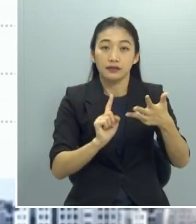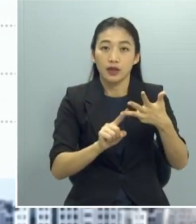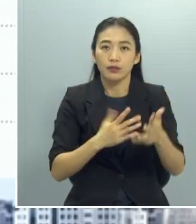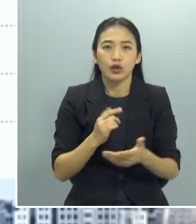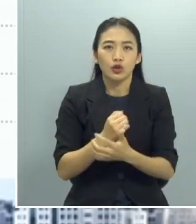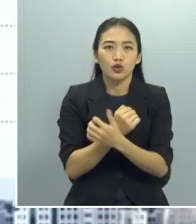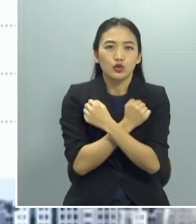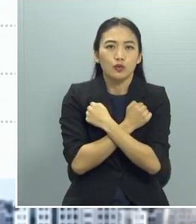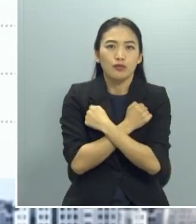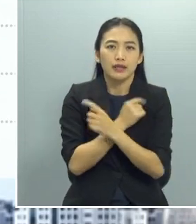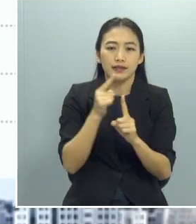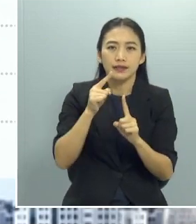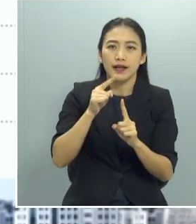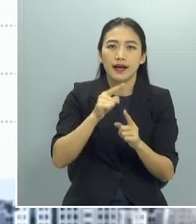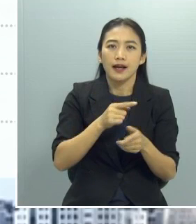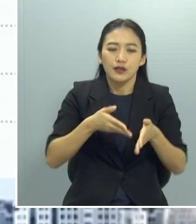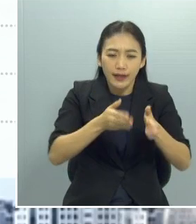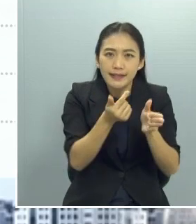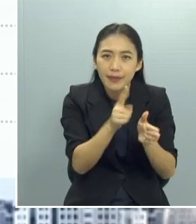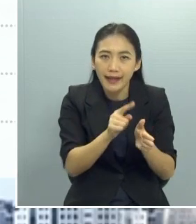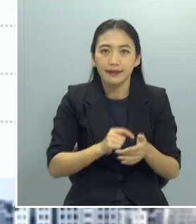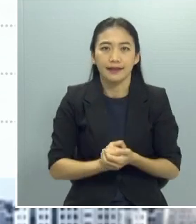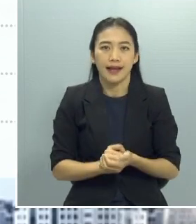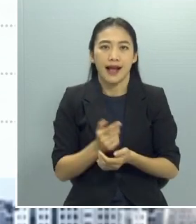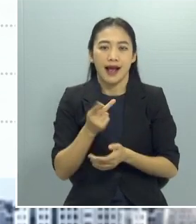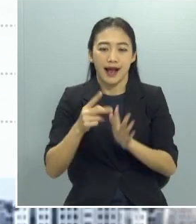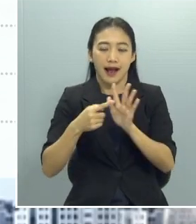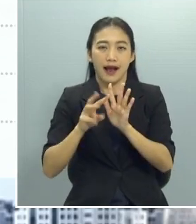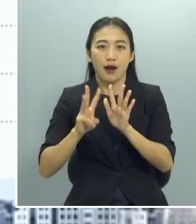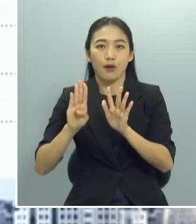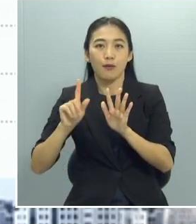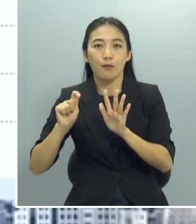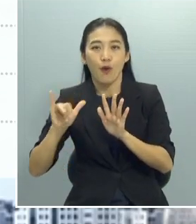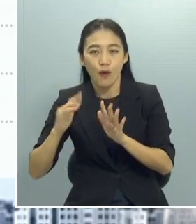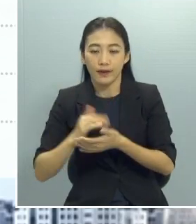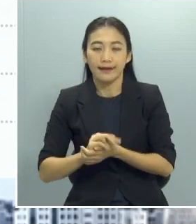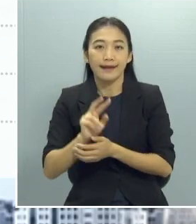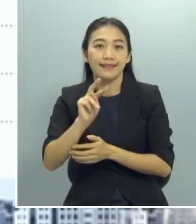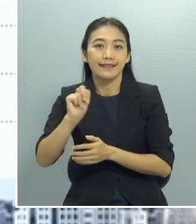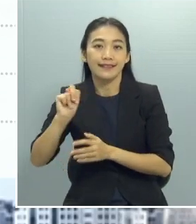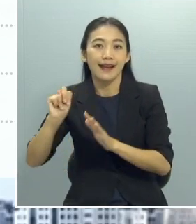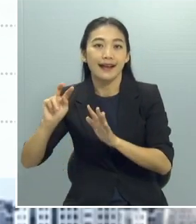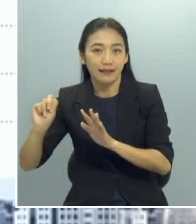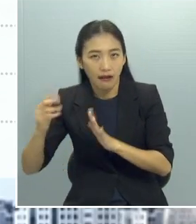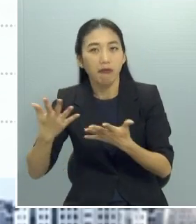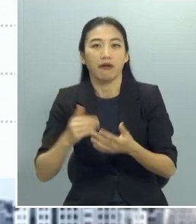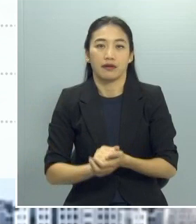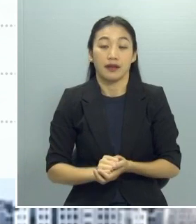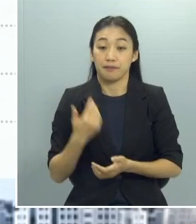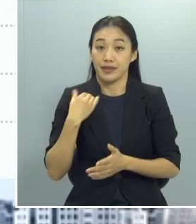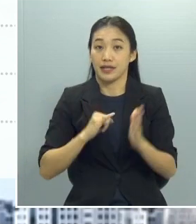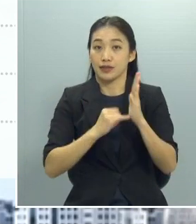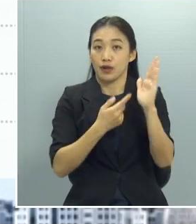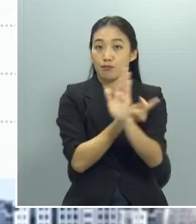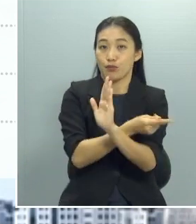ซอยคาวบอยซอยนานา 2จังหวัดภูเก็ตที่ซอยบางลานะคะ 3ก็คือสุราษฎร์ธานี